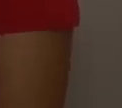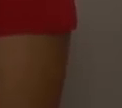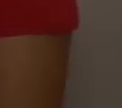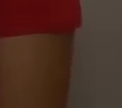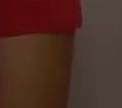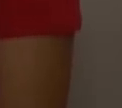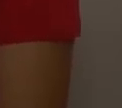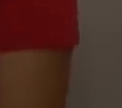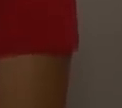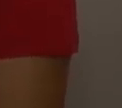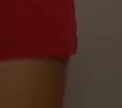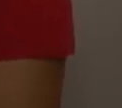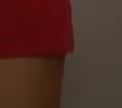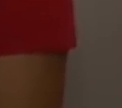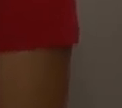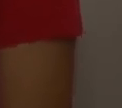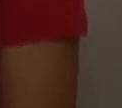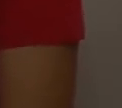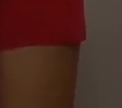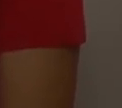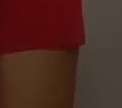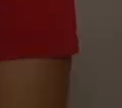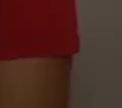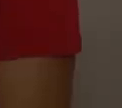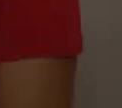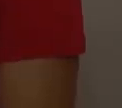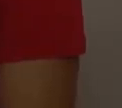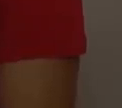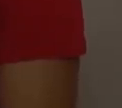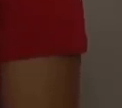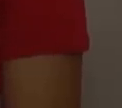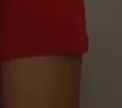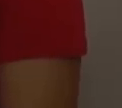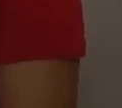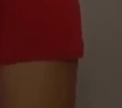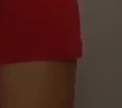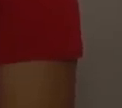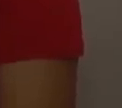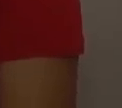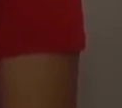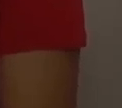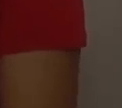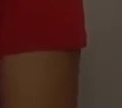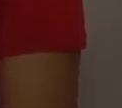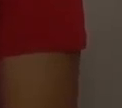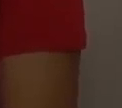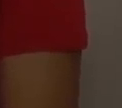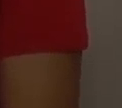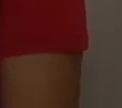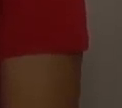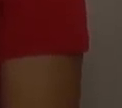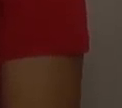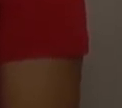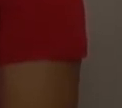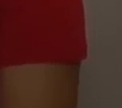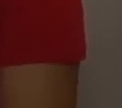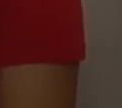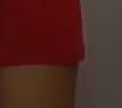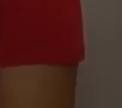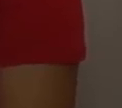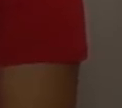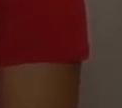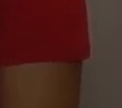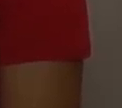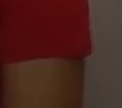Tanggap ko naman na po yun. Ngayon po nabuntisan ako niya. So, kasundo na po kami sa barangay po. Ngayon, pumayag naman ako. Kaya lang,